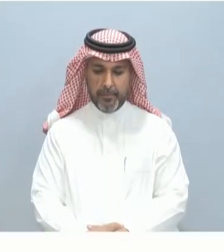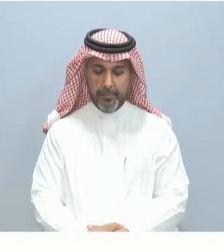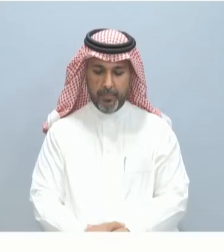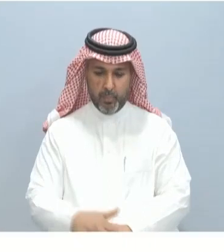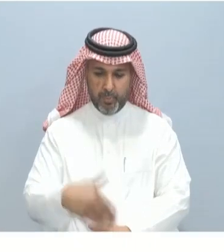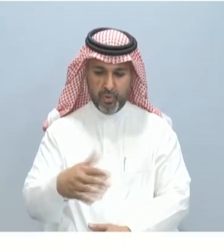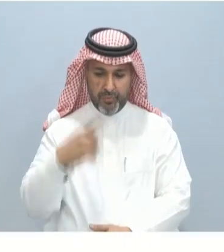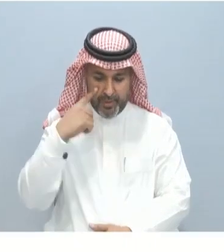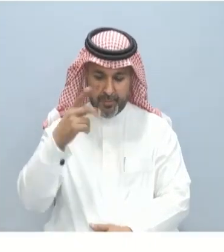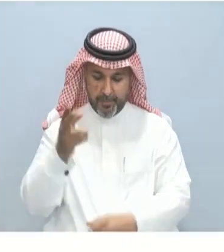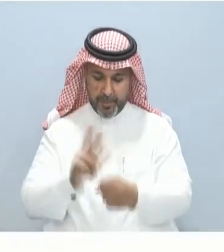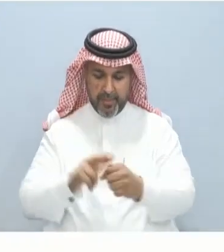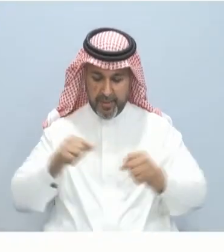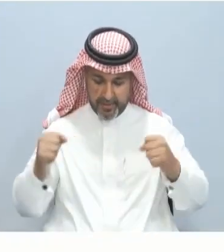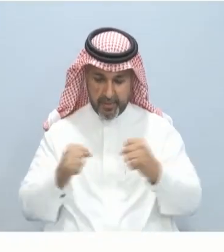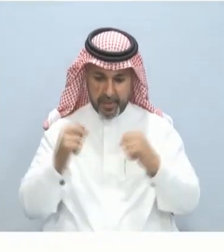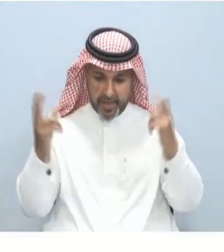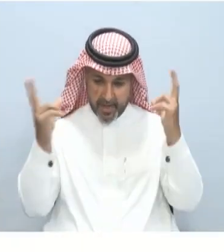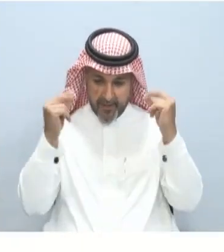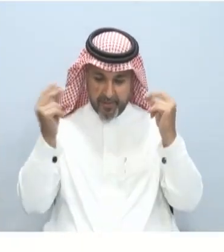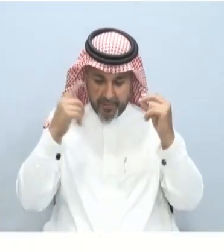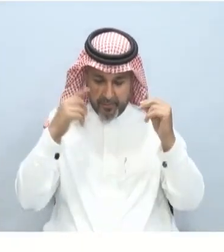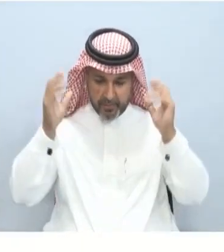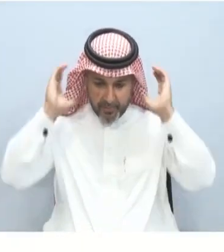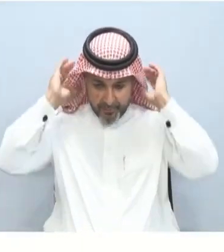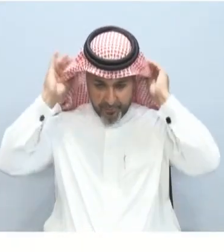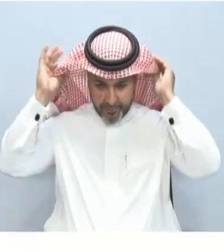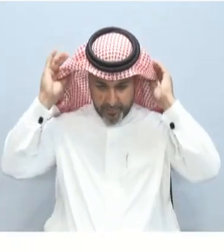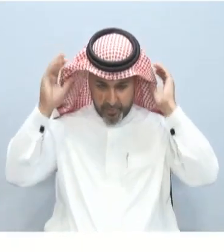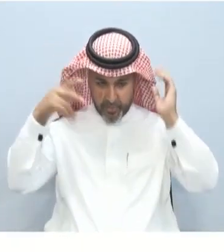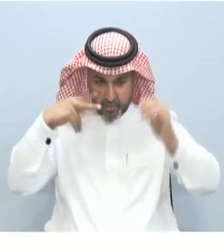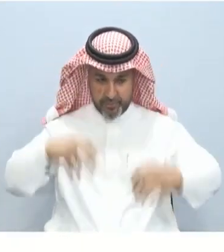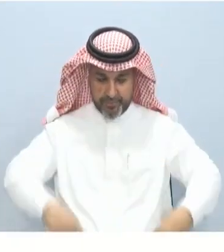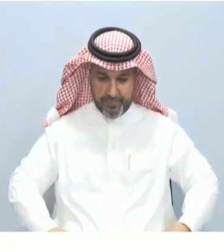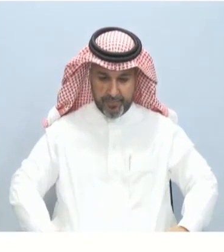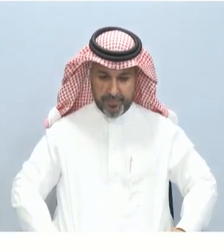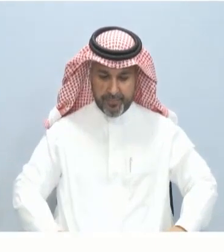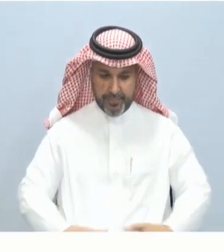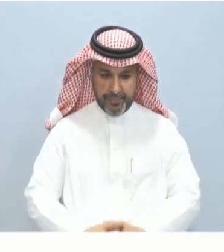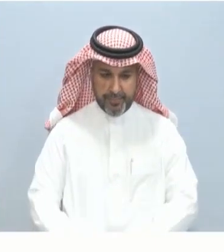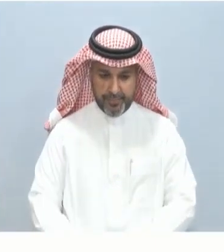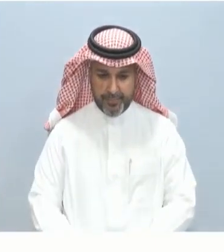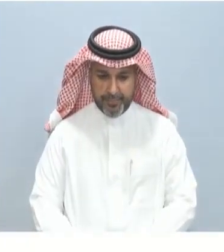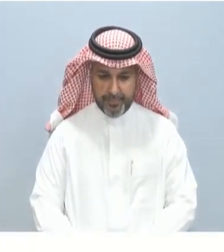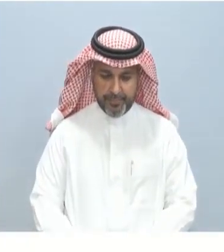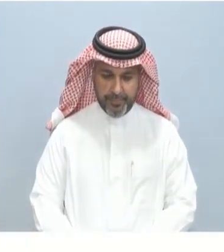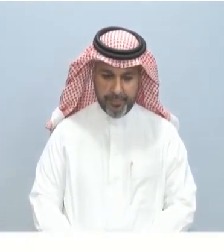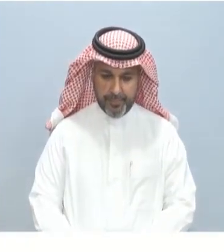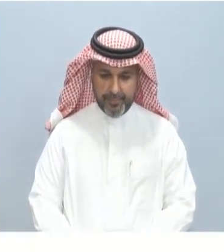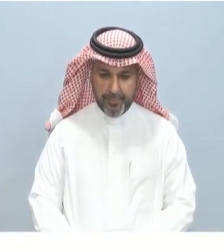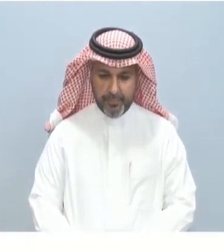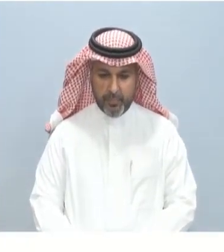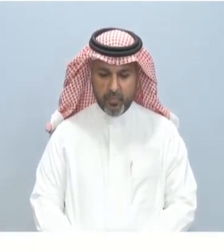مزيد من التمارين حتى نتاكد الان لدينا حدد ما اذا كانت كل ثلاثيه حدود هي مربع كاملا